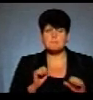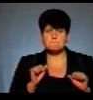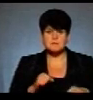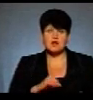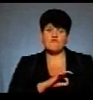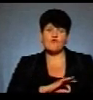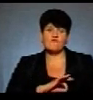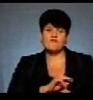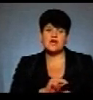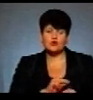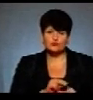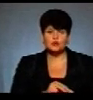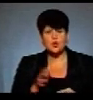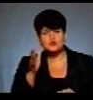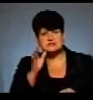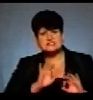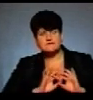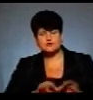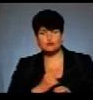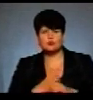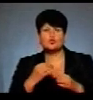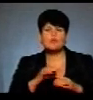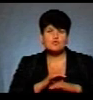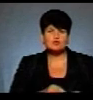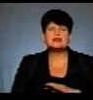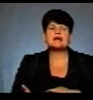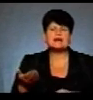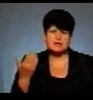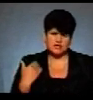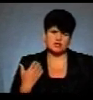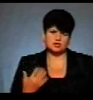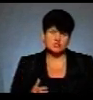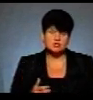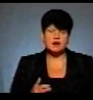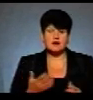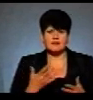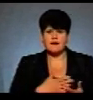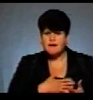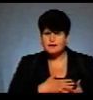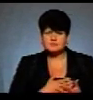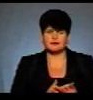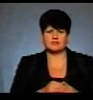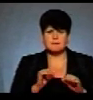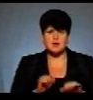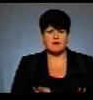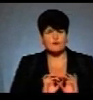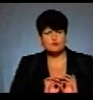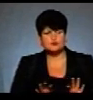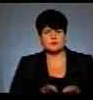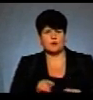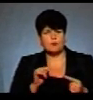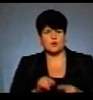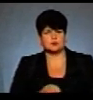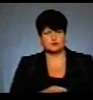роботу проводили і раніше, оскільки це одне із повноважень органів юстиції. Але активне правопросвітництво щодо протидії